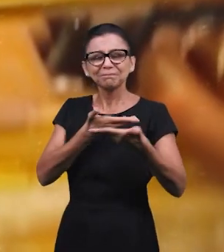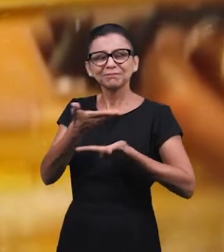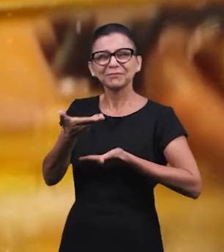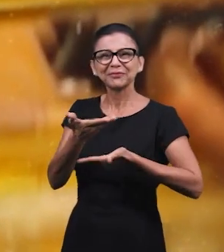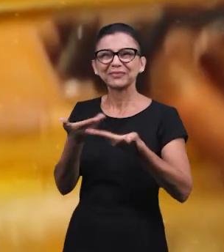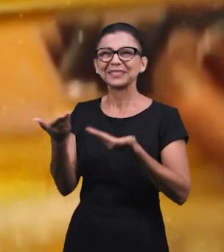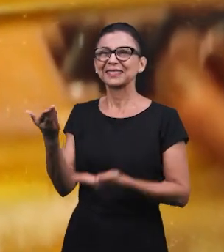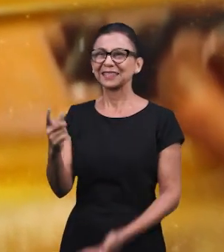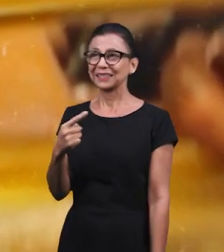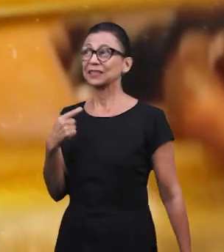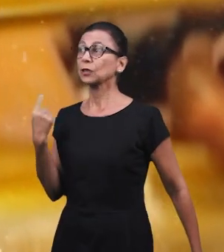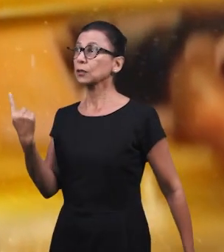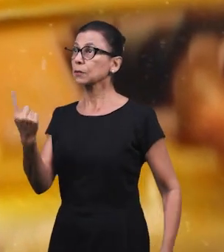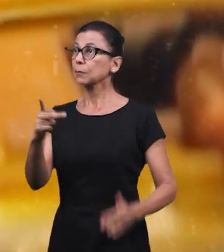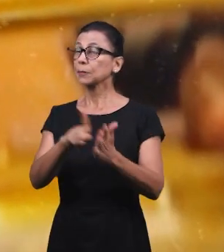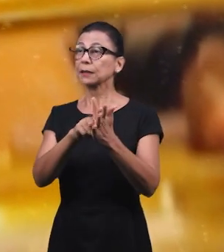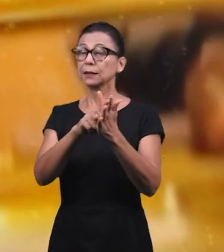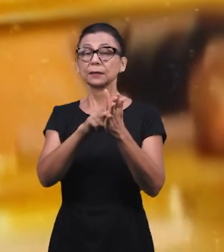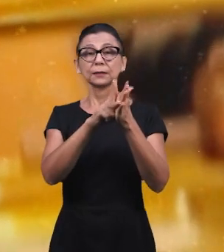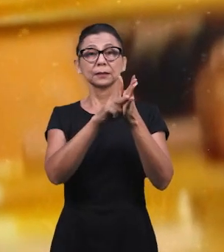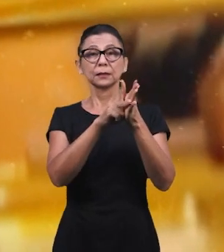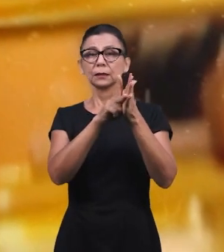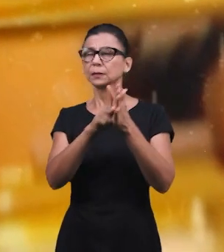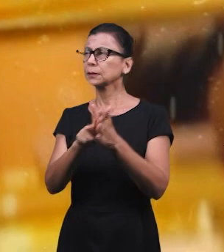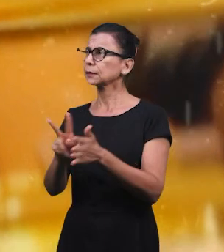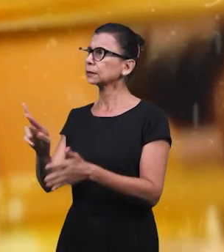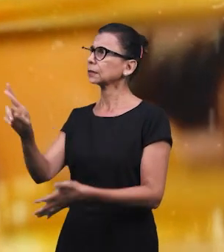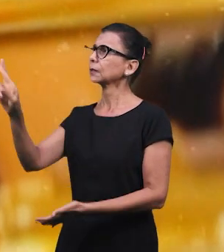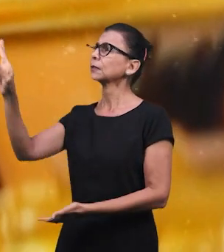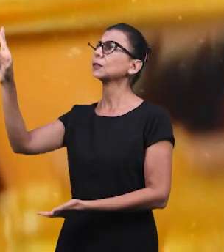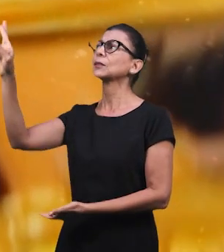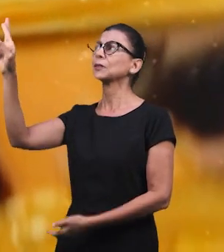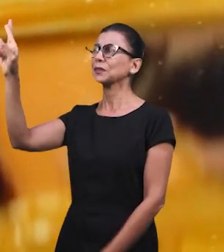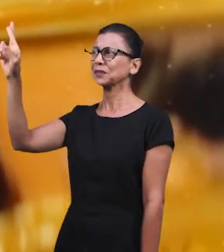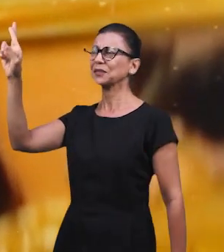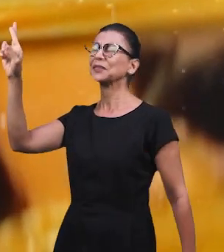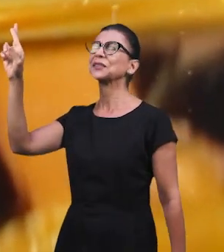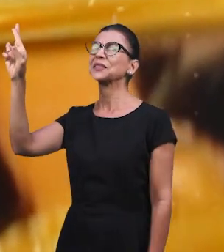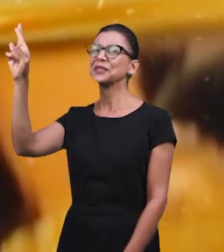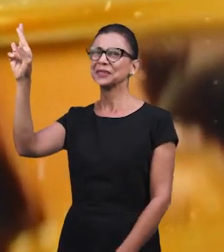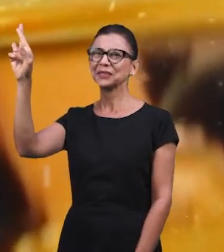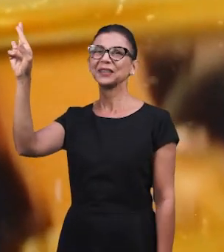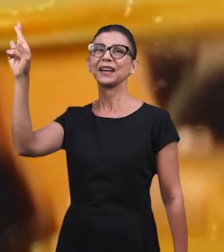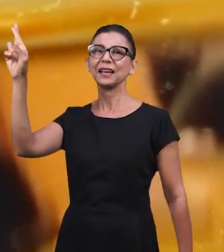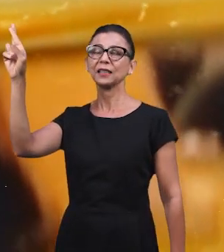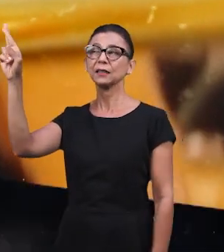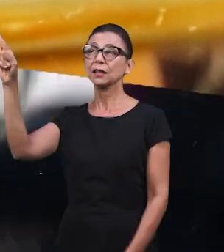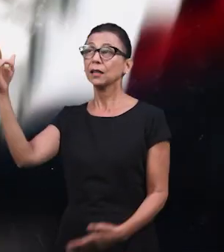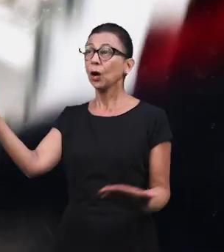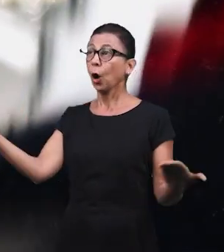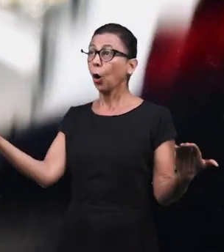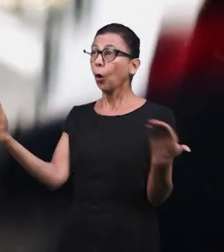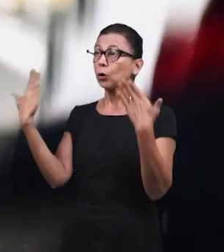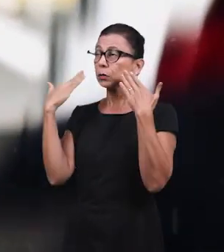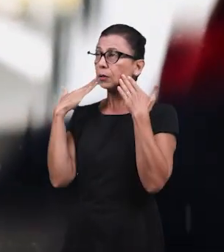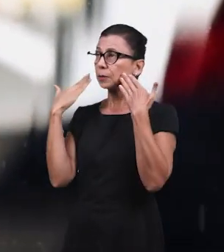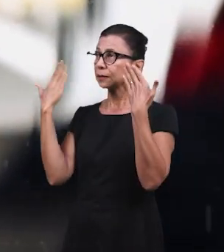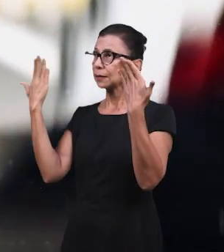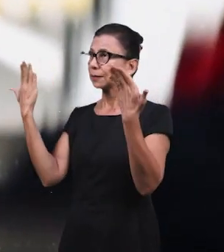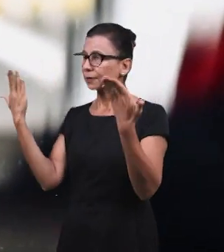Мы принадлежим тебе, Господь, и во имя твое мы собрались здесь.